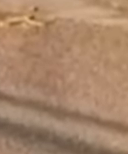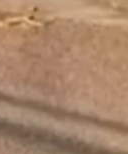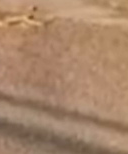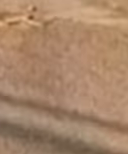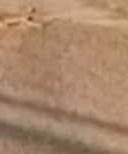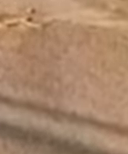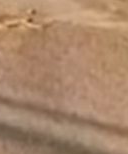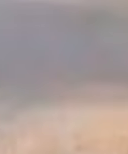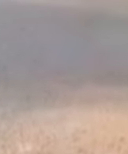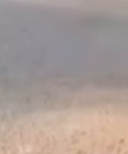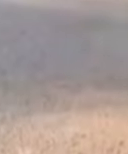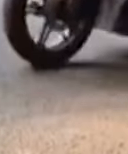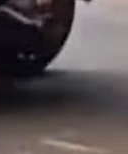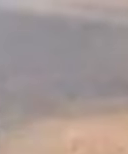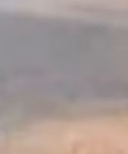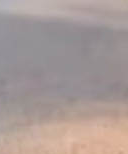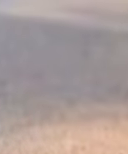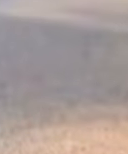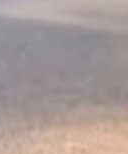Ronal foreign